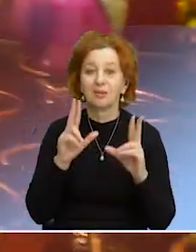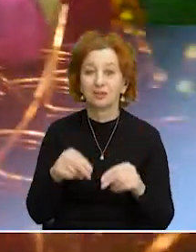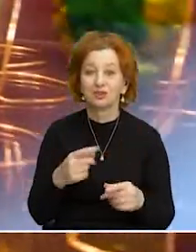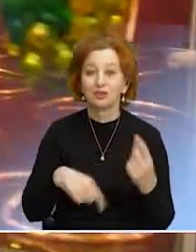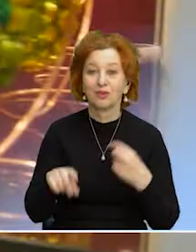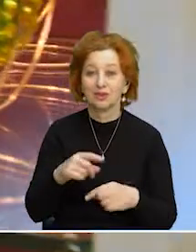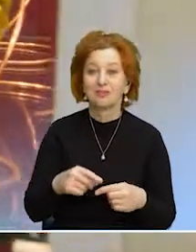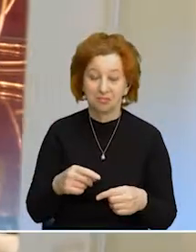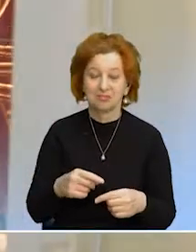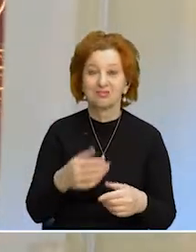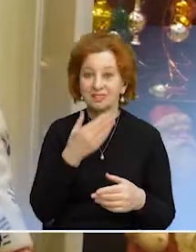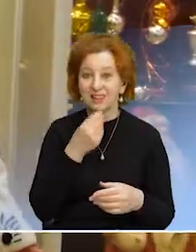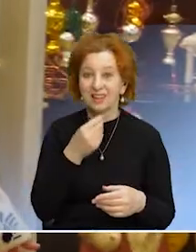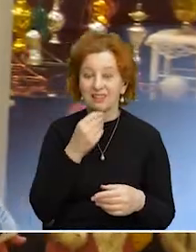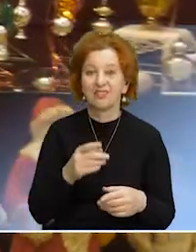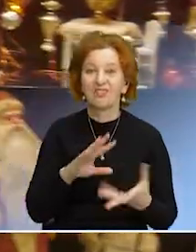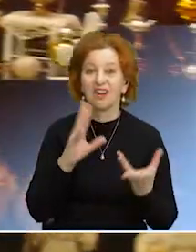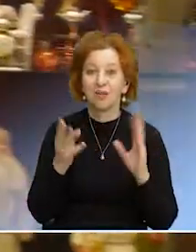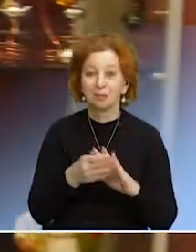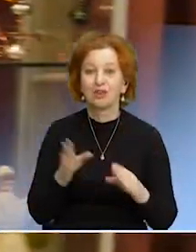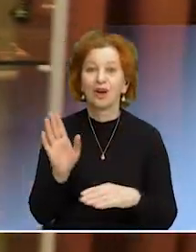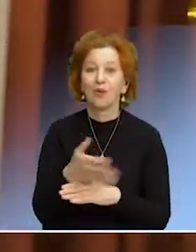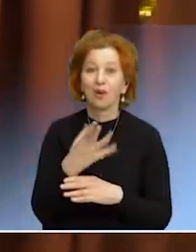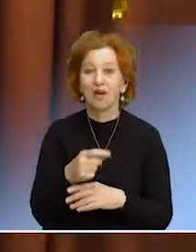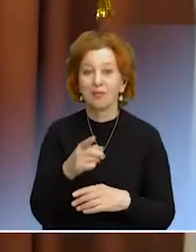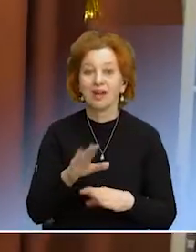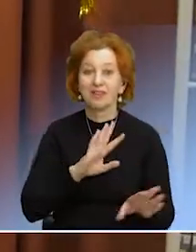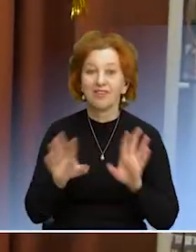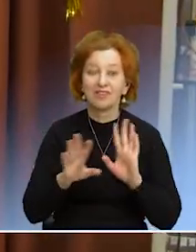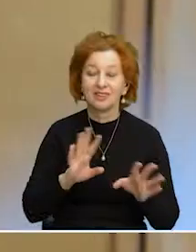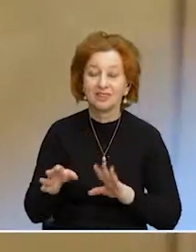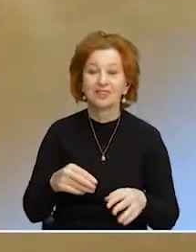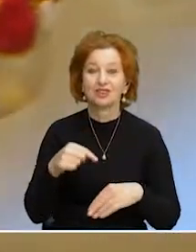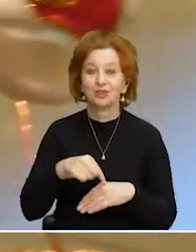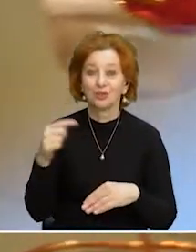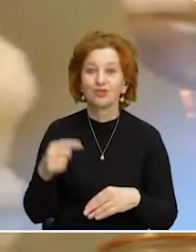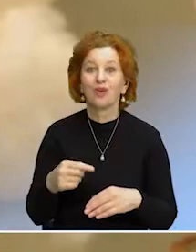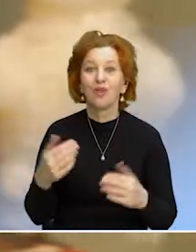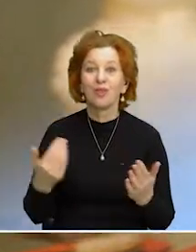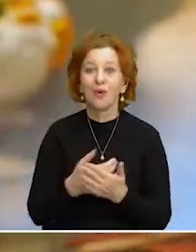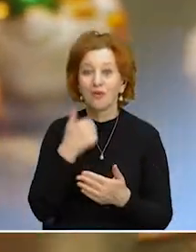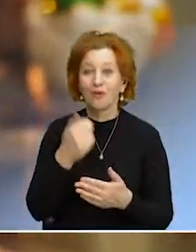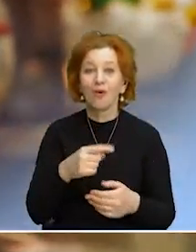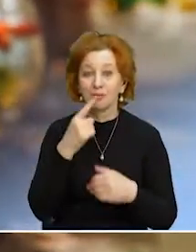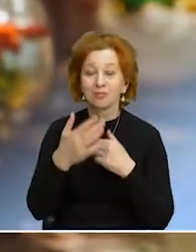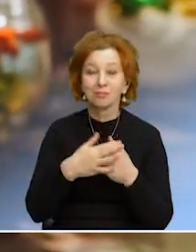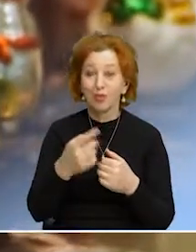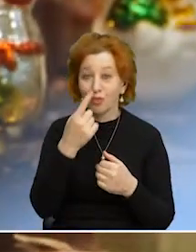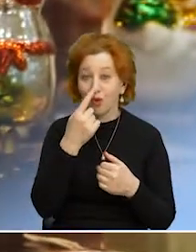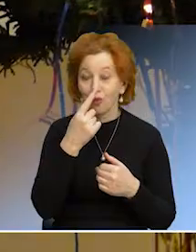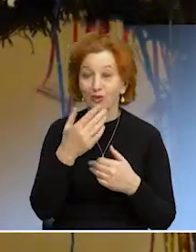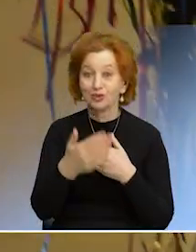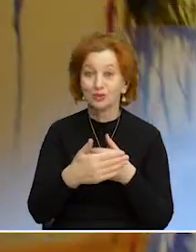овощам. Прикольно! Вообще, гуляя по этой выставке, чувствуешь, что Новый год уже совсем на носу. Ты